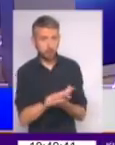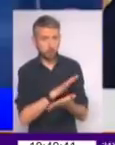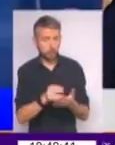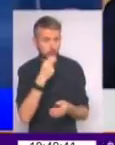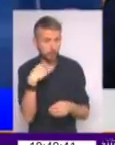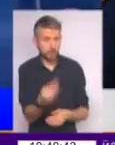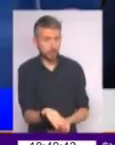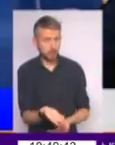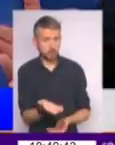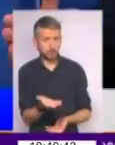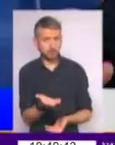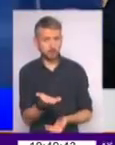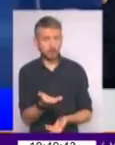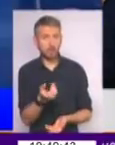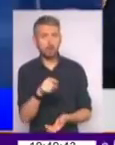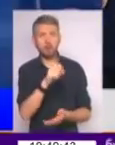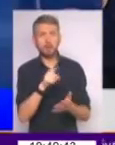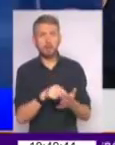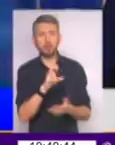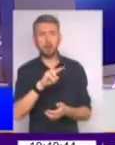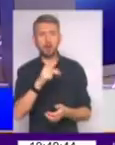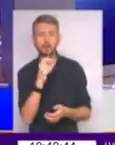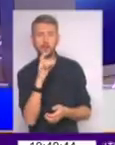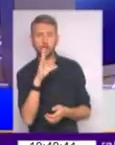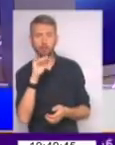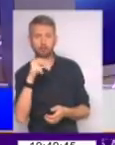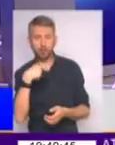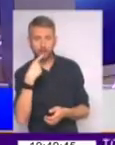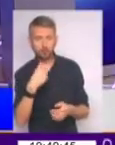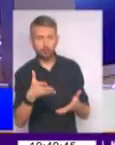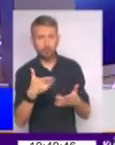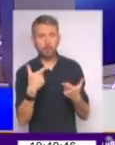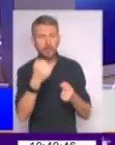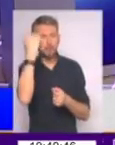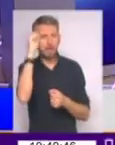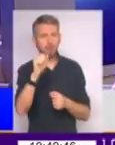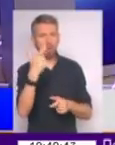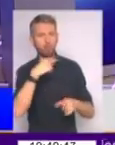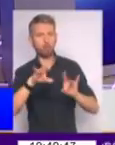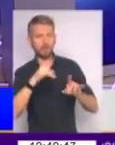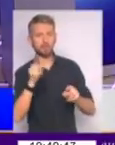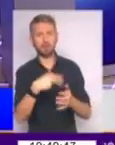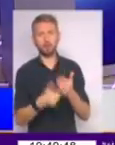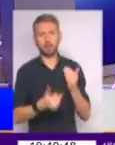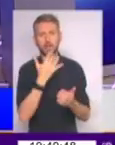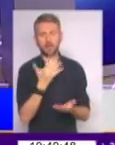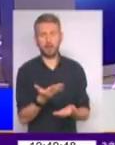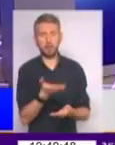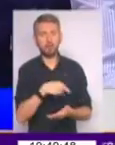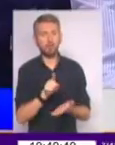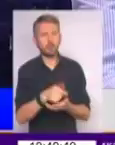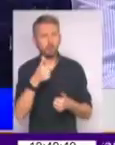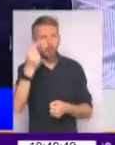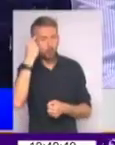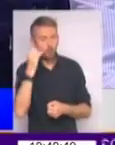питання Бальцарович казав чітко. Де перемагає популізм, там програє нація. Тому ми повинні добре думати.